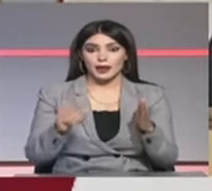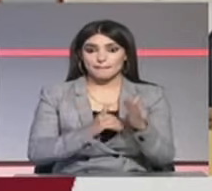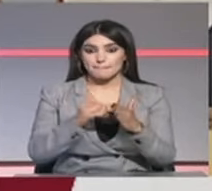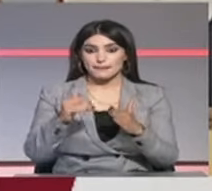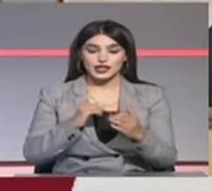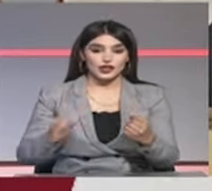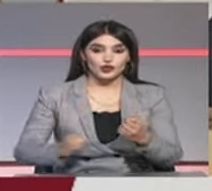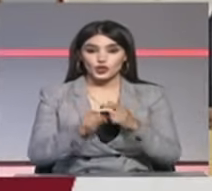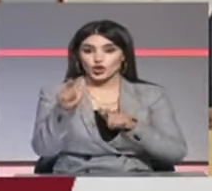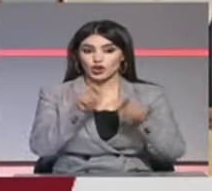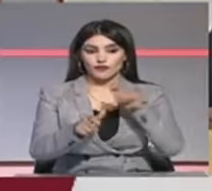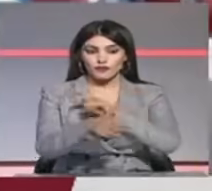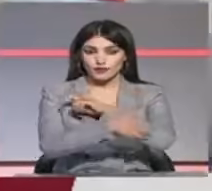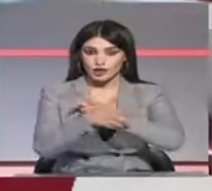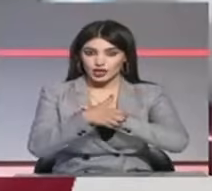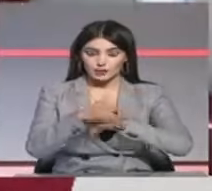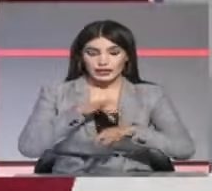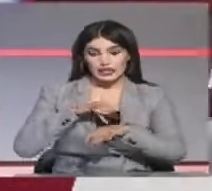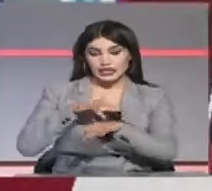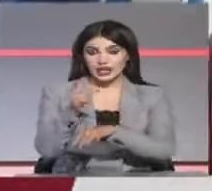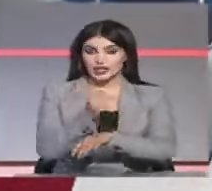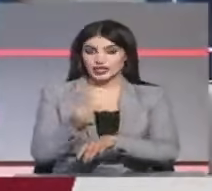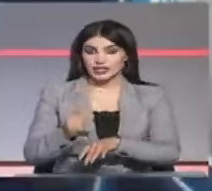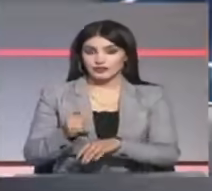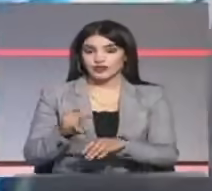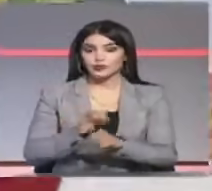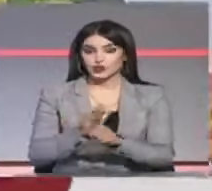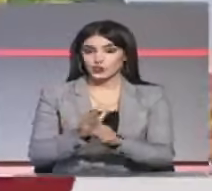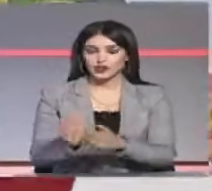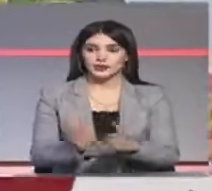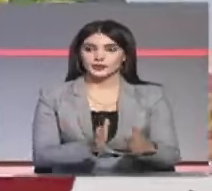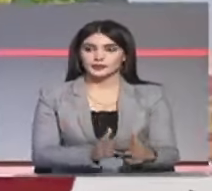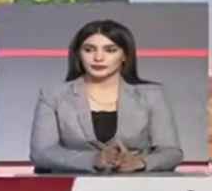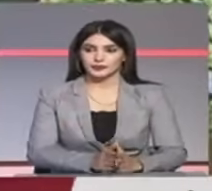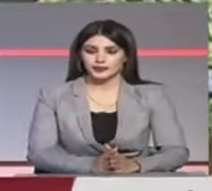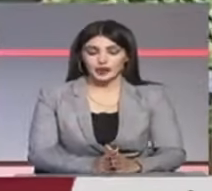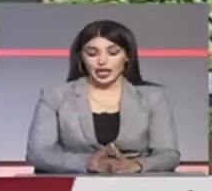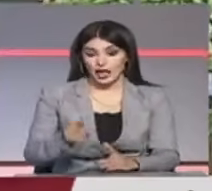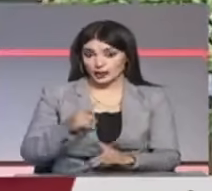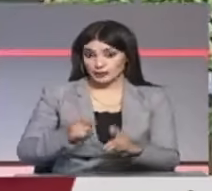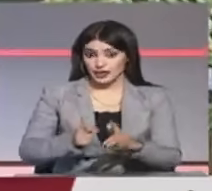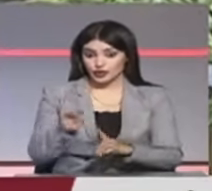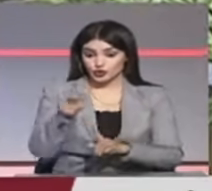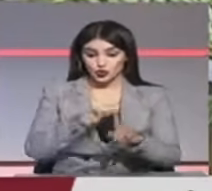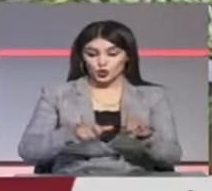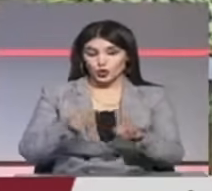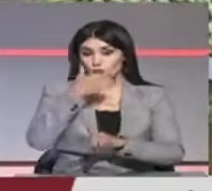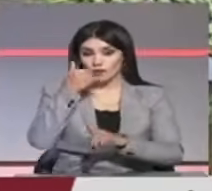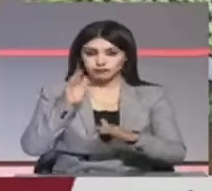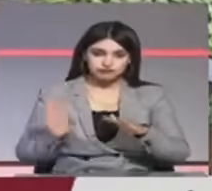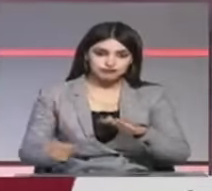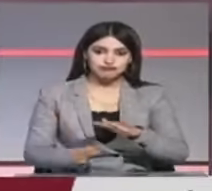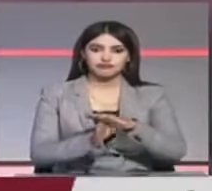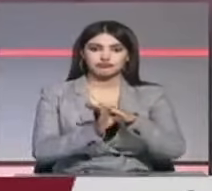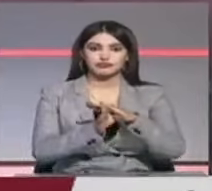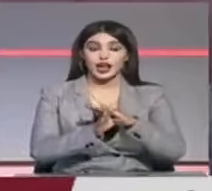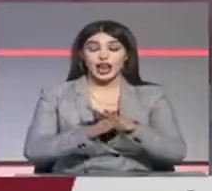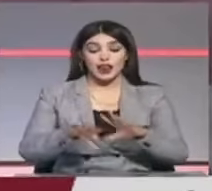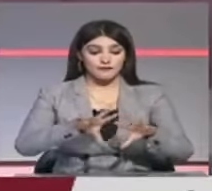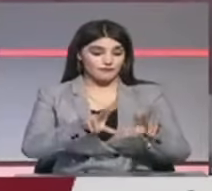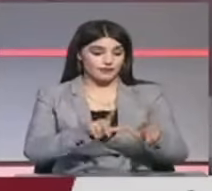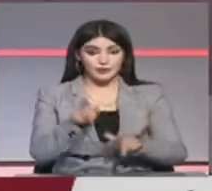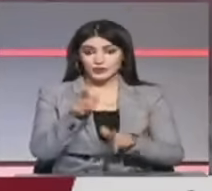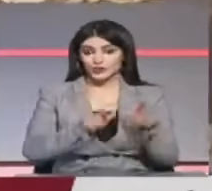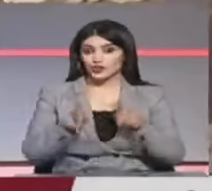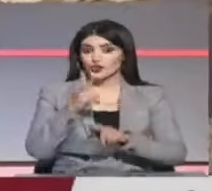مساعدات الفئات المتضرره من تداعيات اي من قليله قبل شهر رمضان الكريم العائلات